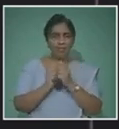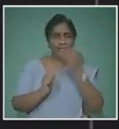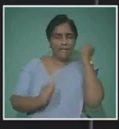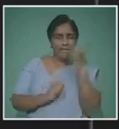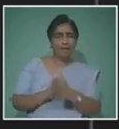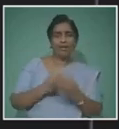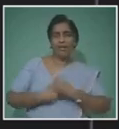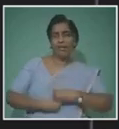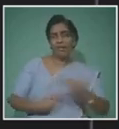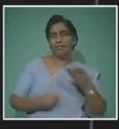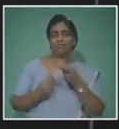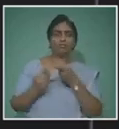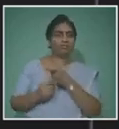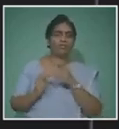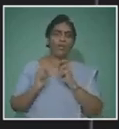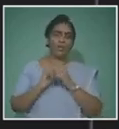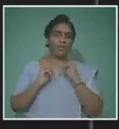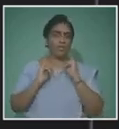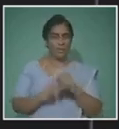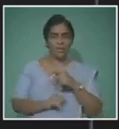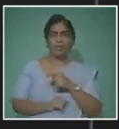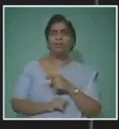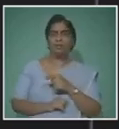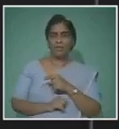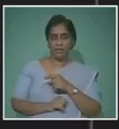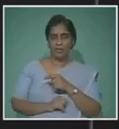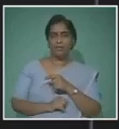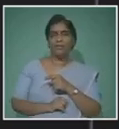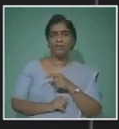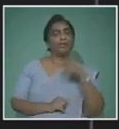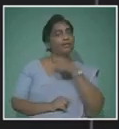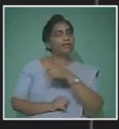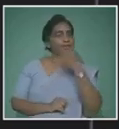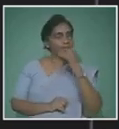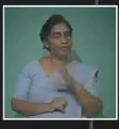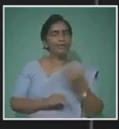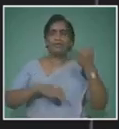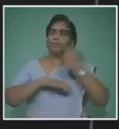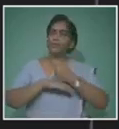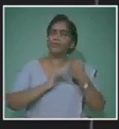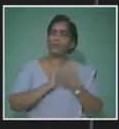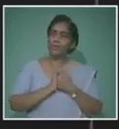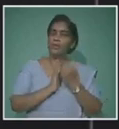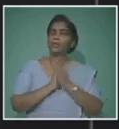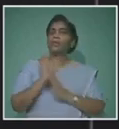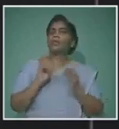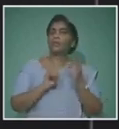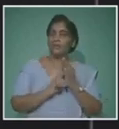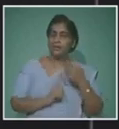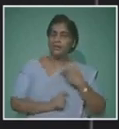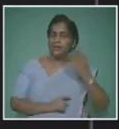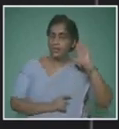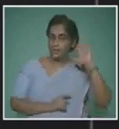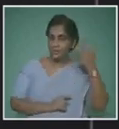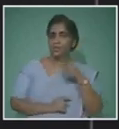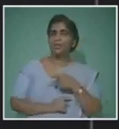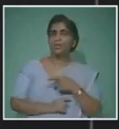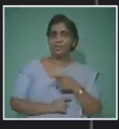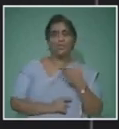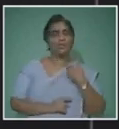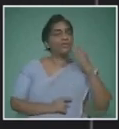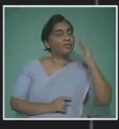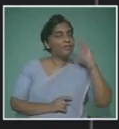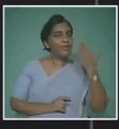කරලා අනාථ කරලා දාන්න හොඳ නැහැ කියලා ඉවරලා. තව වෙනස් දෙකක් තියෙනවා. ඒ නිසා මුලහසනේ ගරු මන්ත්‍රීතුමනි මම